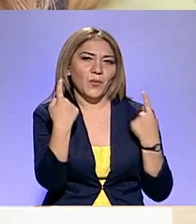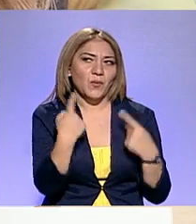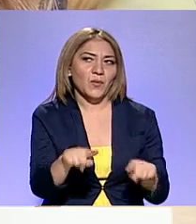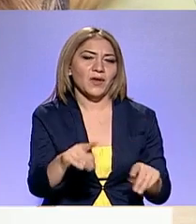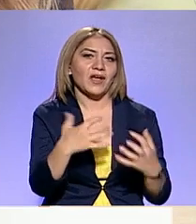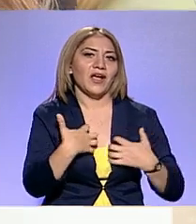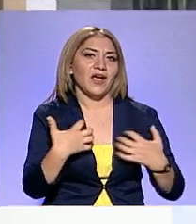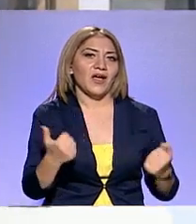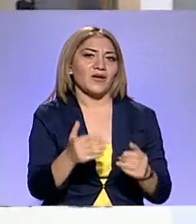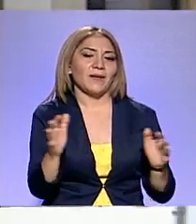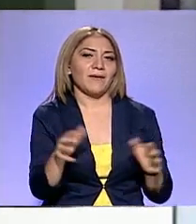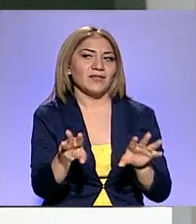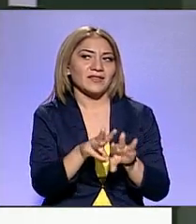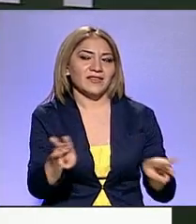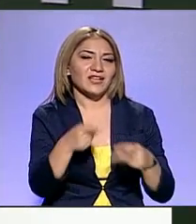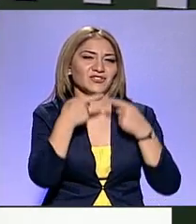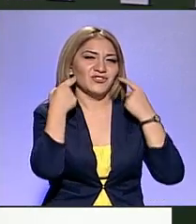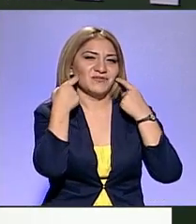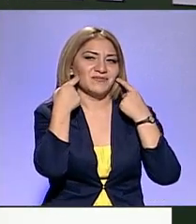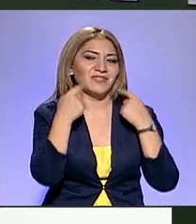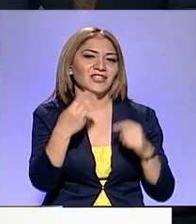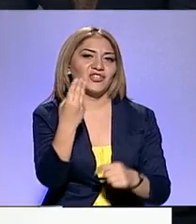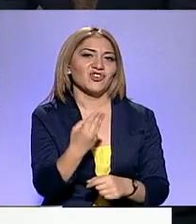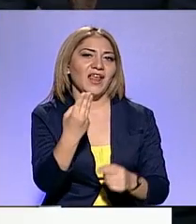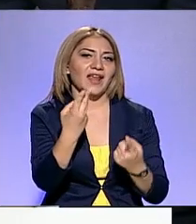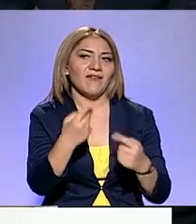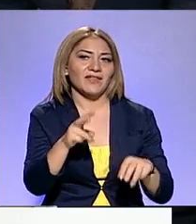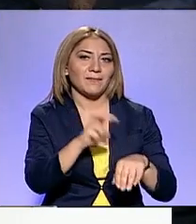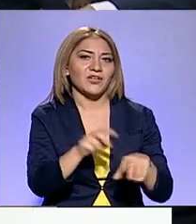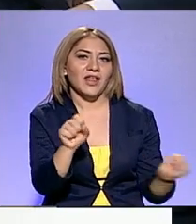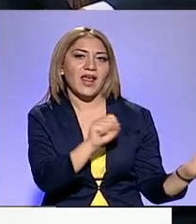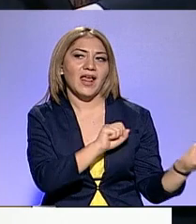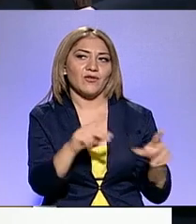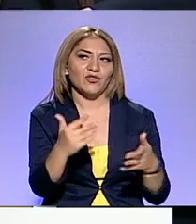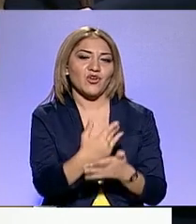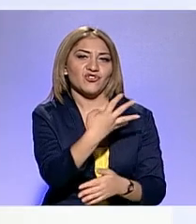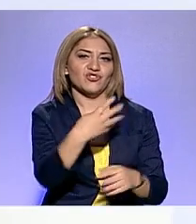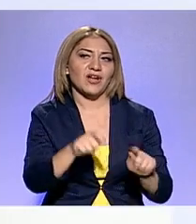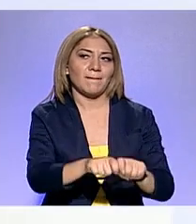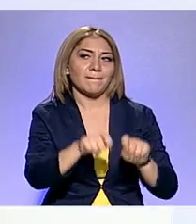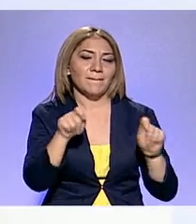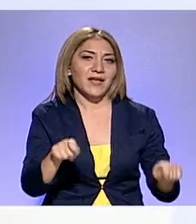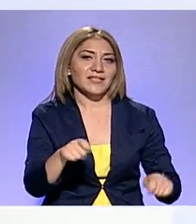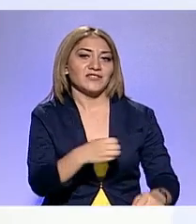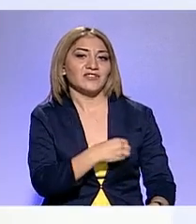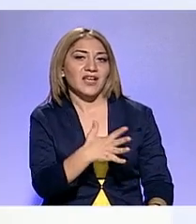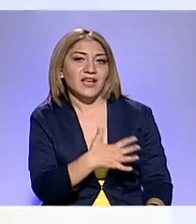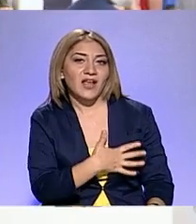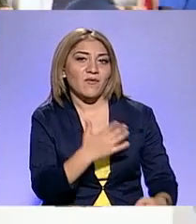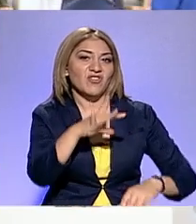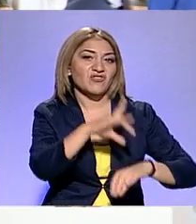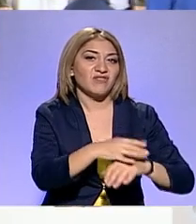էլ ժպիտով է կանգնած։ Շենգավիթ բժշկական կենտրոնի նոր մասնաշենքի բացումն է։ Շնորհավորանքը մի կողմ չարաշահում գտնեն չեն